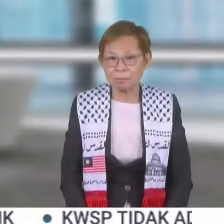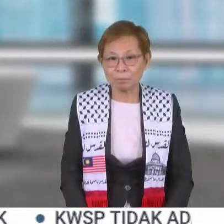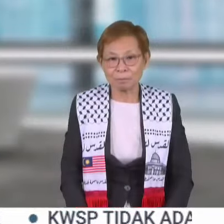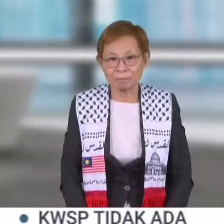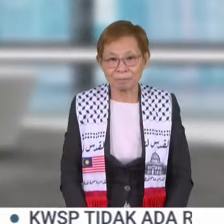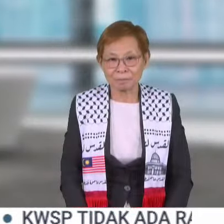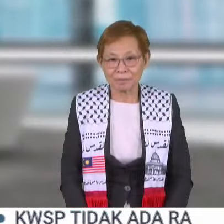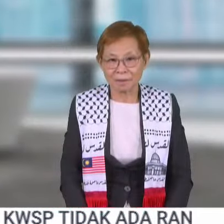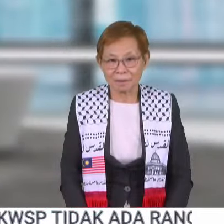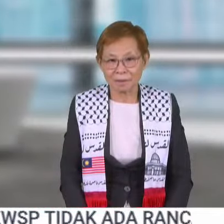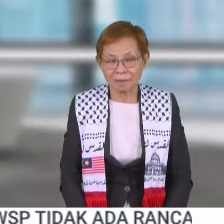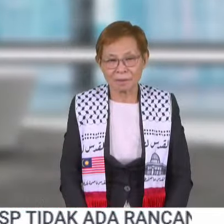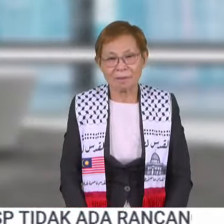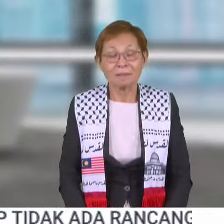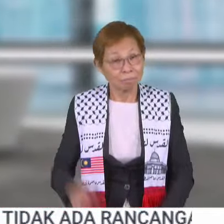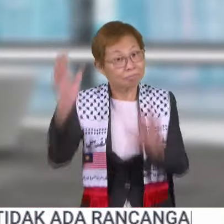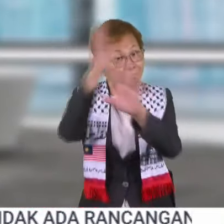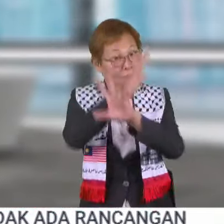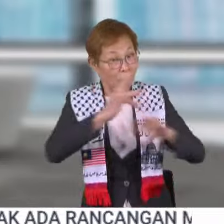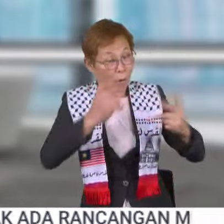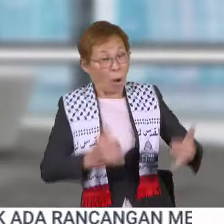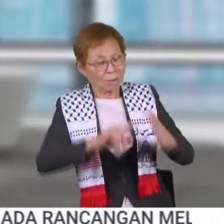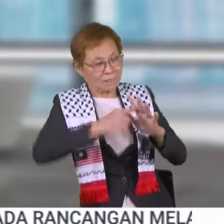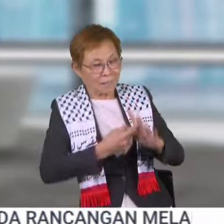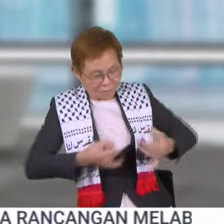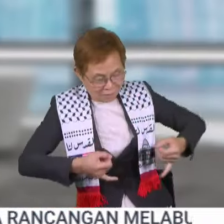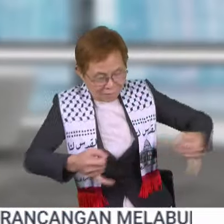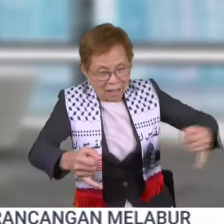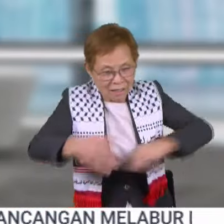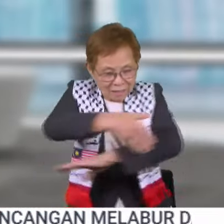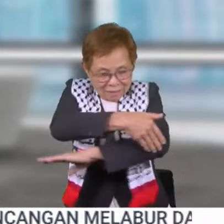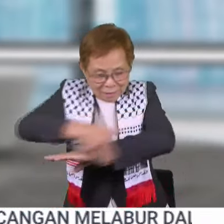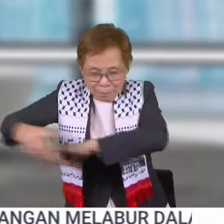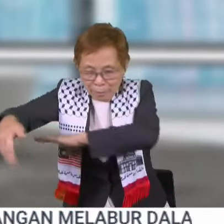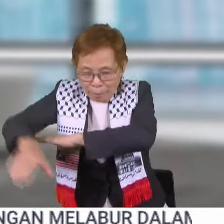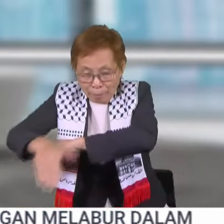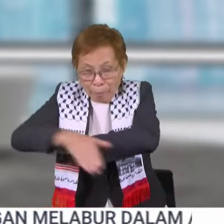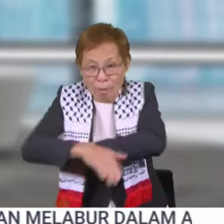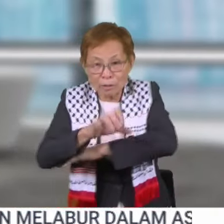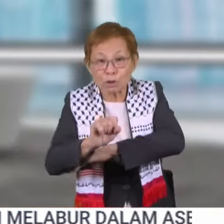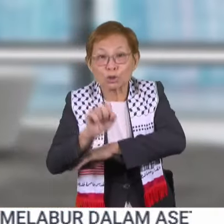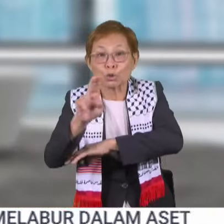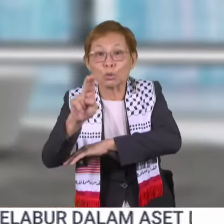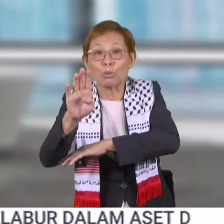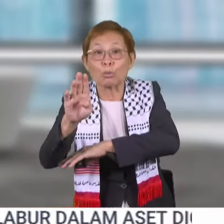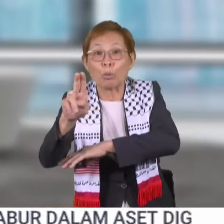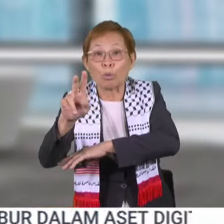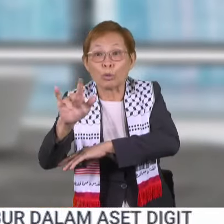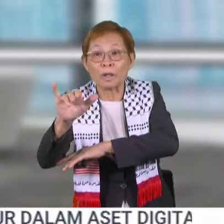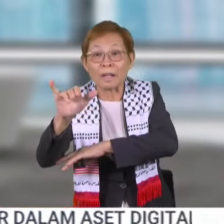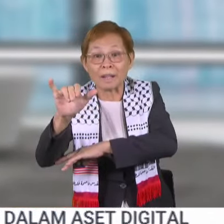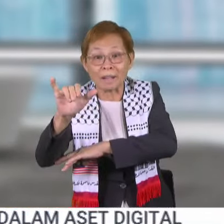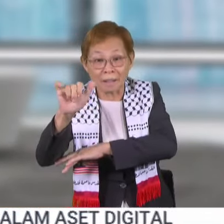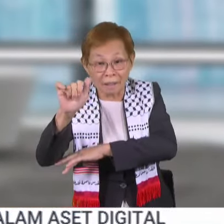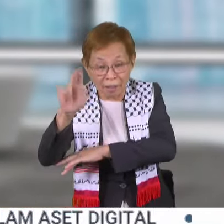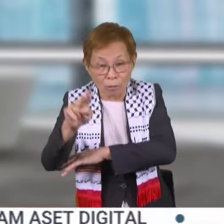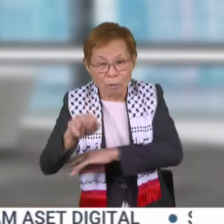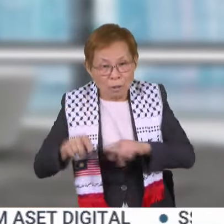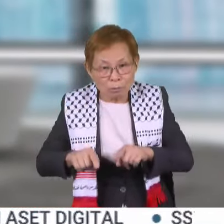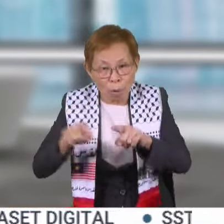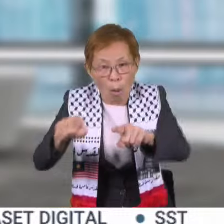suaran kita ke Sarawak pelaksanaan jalan pesisir pantai di subuyau perlu seiring dengan penyiapan projek